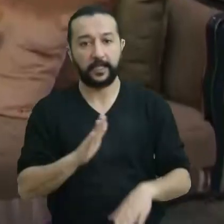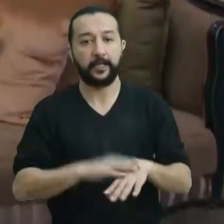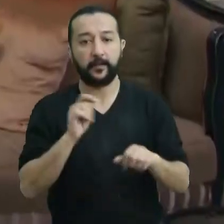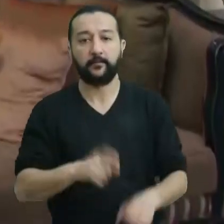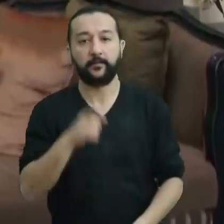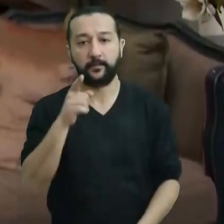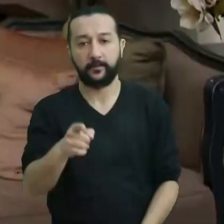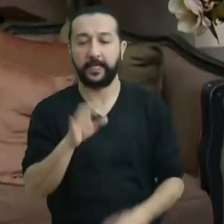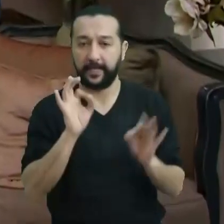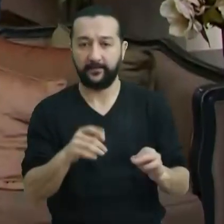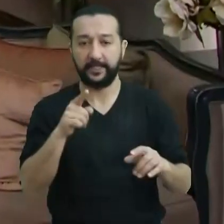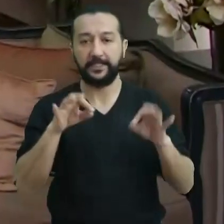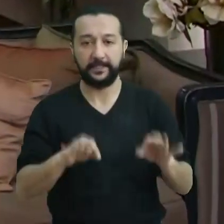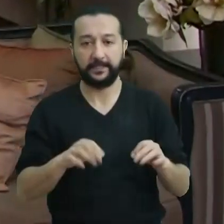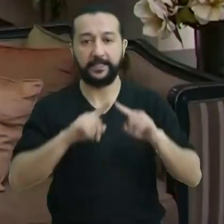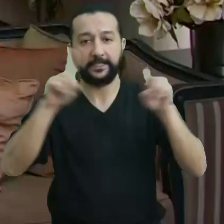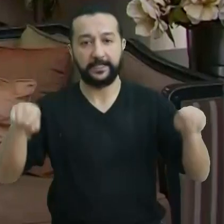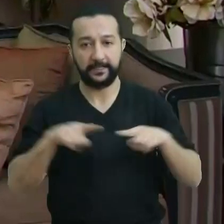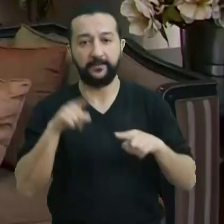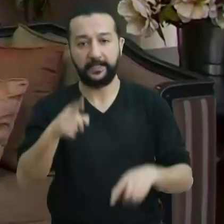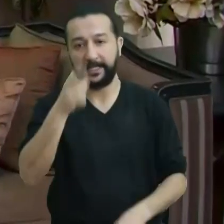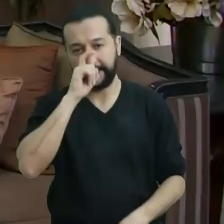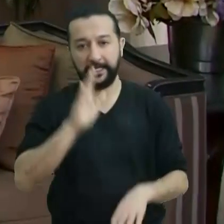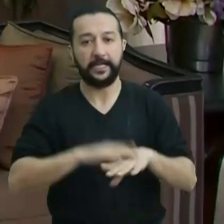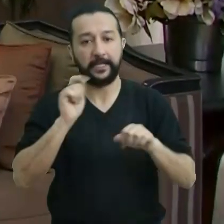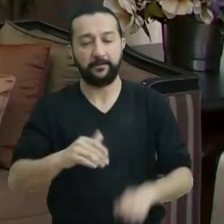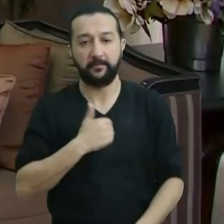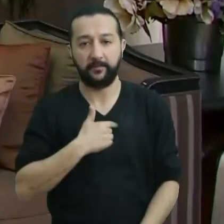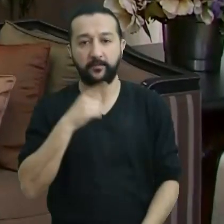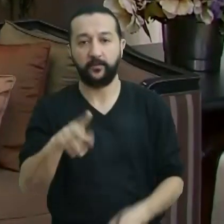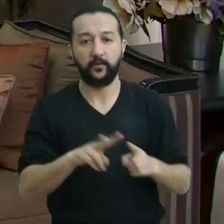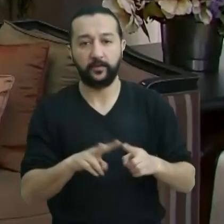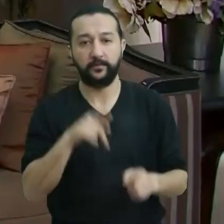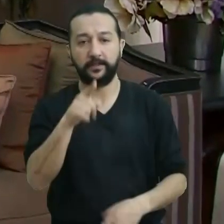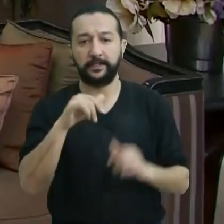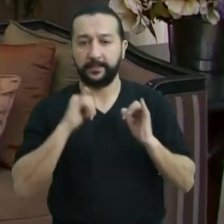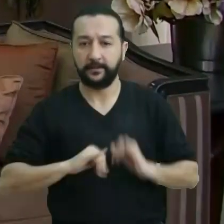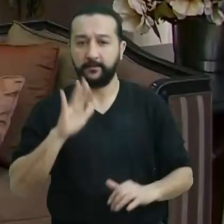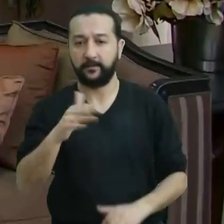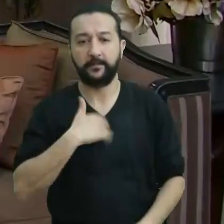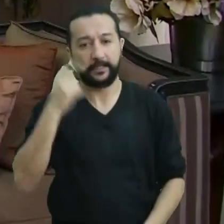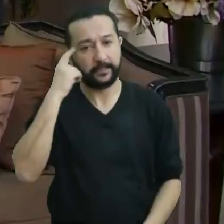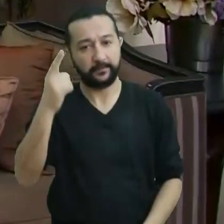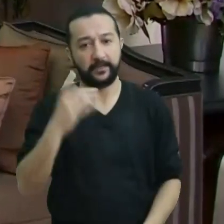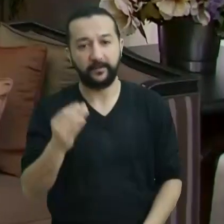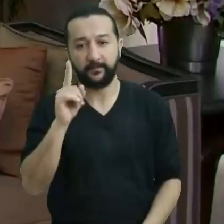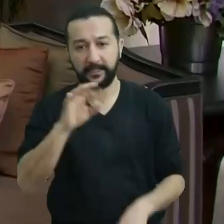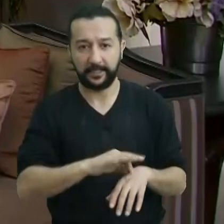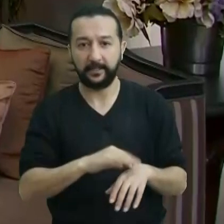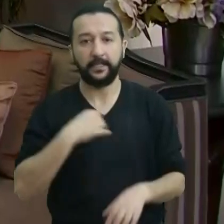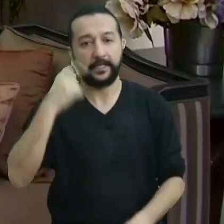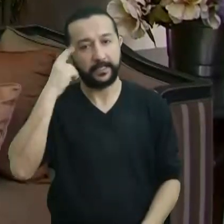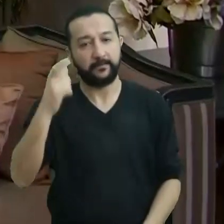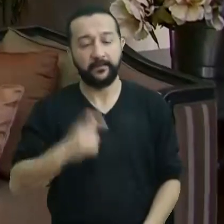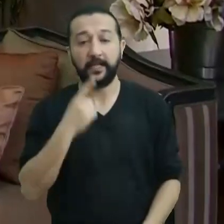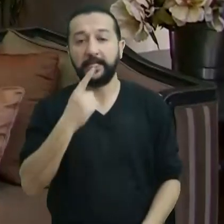yapıyorsun? Evet şimdi gider çerçevenin kralını yaptırırım ben buna Nurhan'cığım. Sarp'cığım benim tanıdığım bir yer var. Bırak şunu. Bir dakika benim tanıdığım